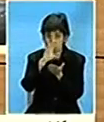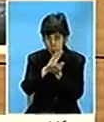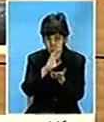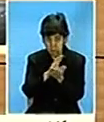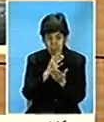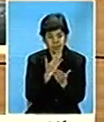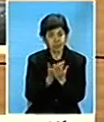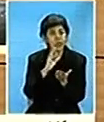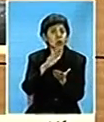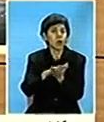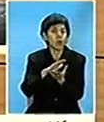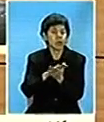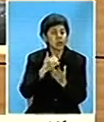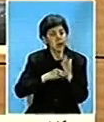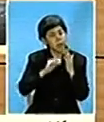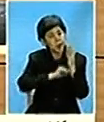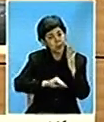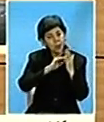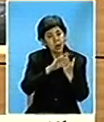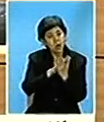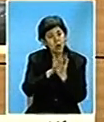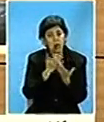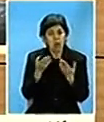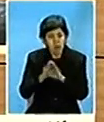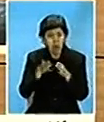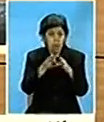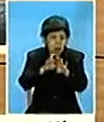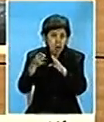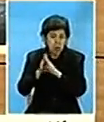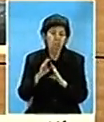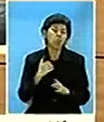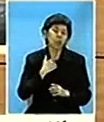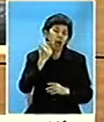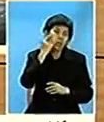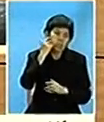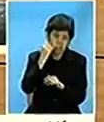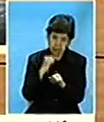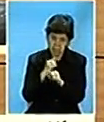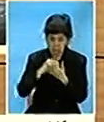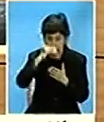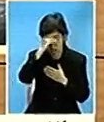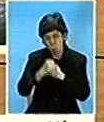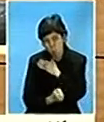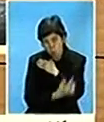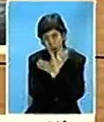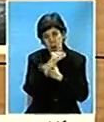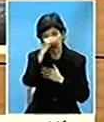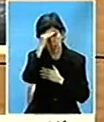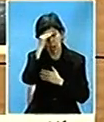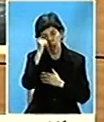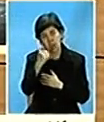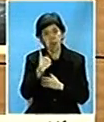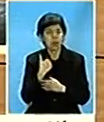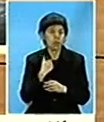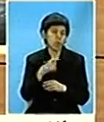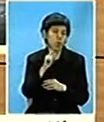ที่จะสร้างโรงเรียนนั้นผมว่าทั่วประเทศไทยเดี๋ยวนี้โรงเรียนที่ถูกยุบไปอาจจะต้องถูกกลับคืนมาเพื่อจะให้เด็กได้มีโอกาสได้รับการศึกษาที่มีคุ